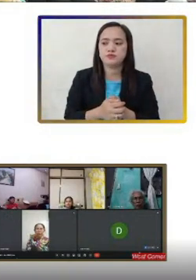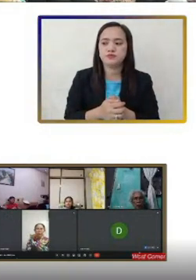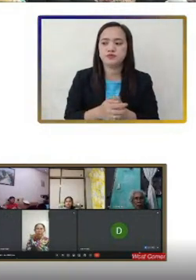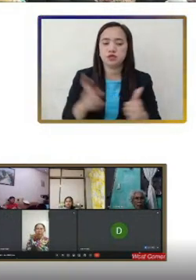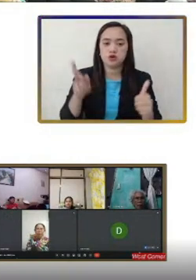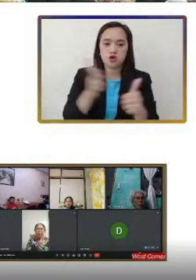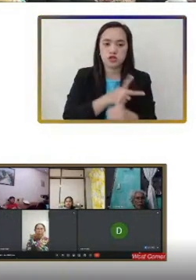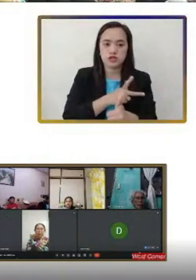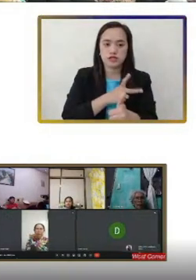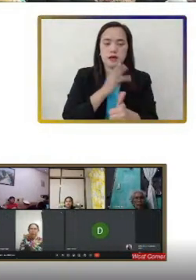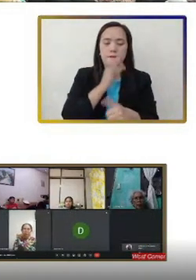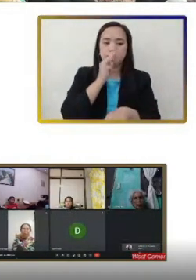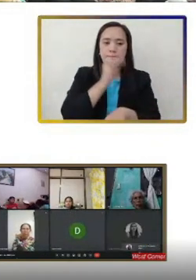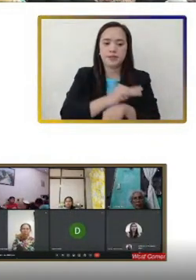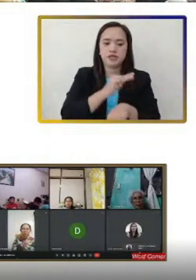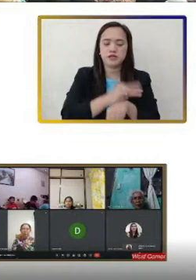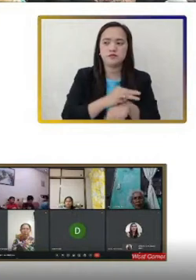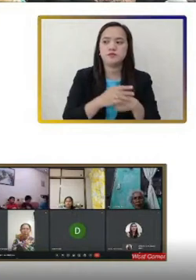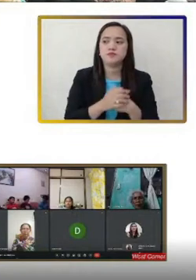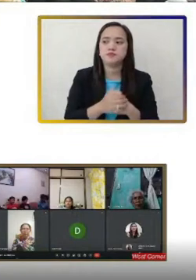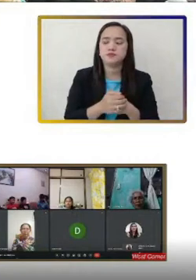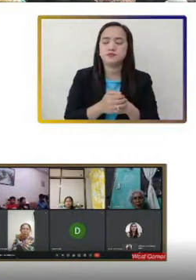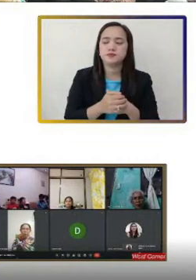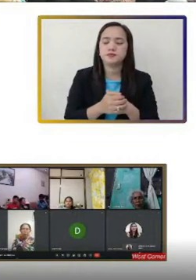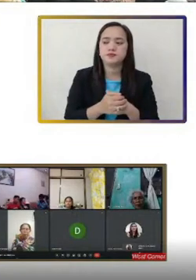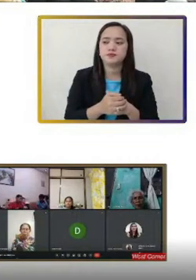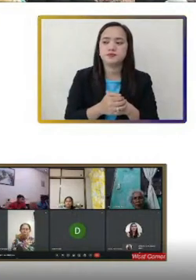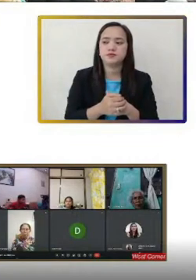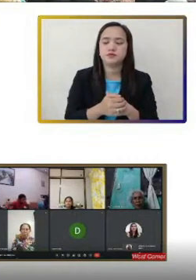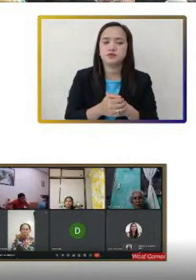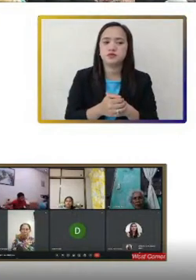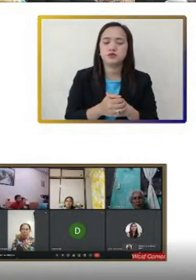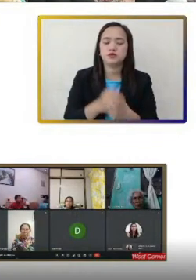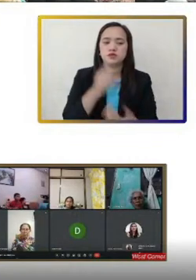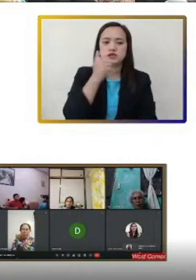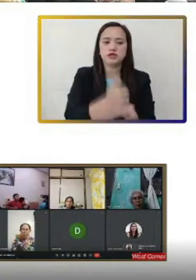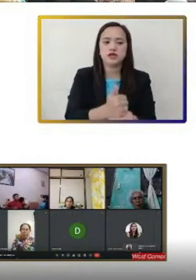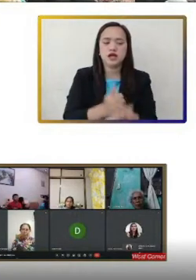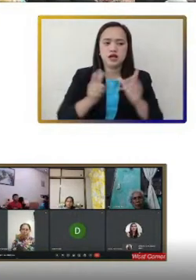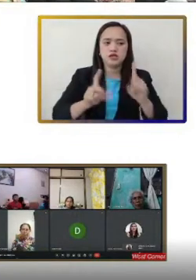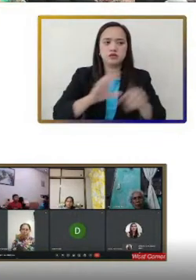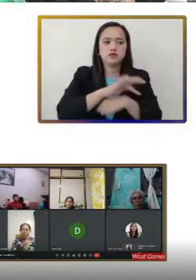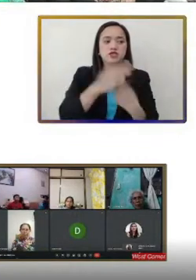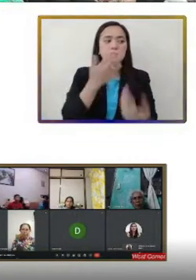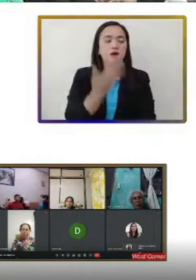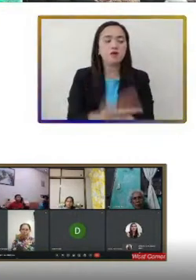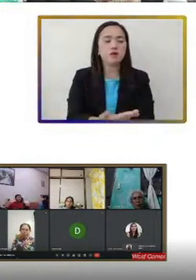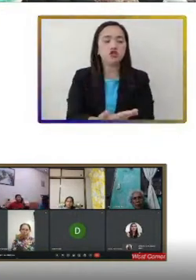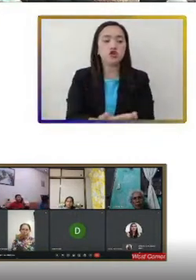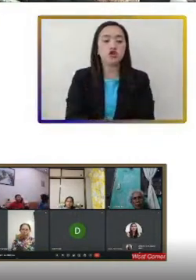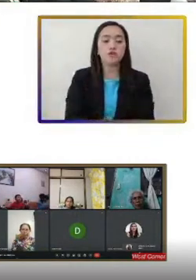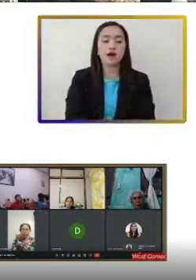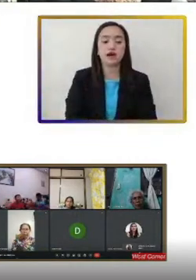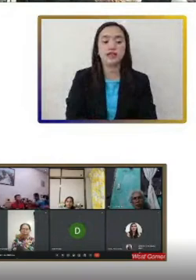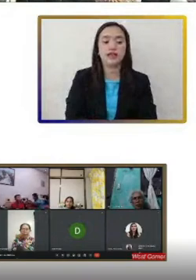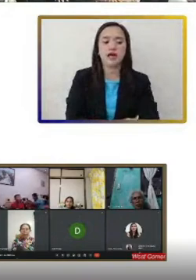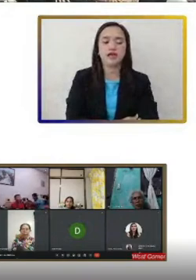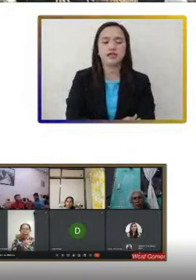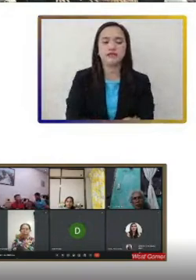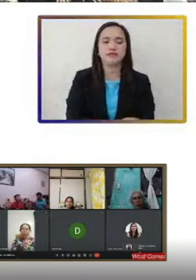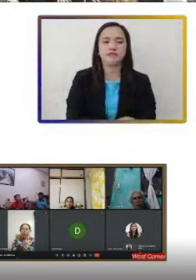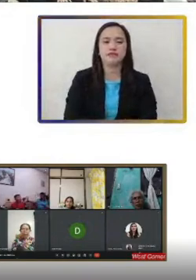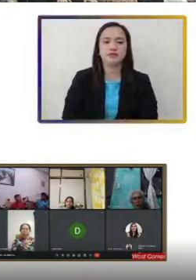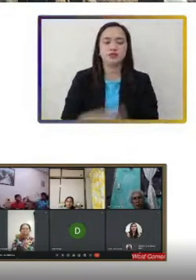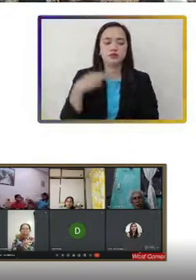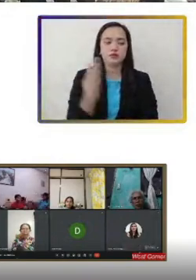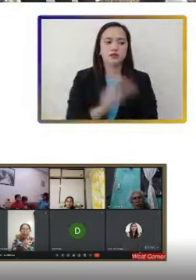ministry. Because I'm God's minister. Okay? All right. So let's all stand and let's sing one more song. Then we will hear the choir,